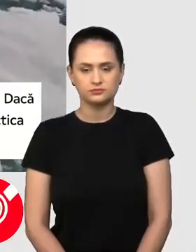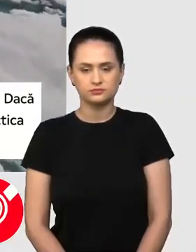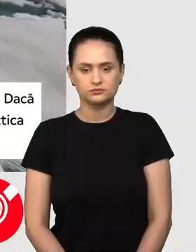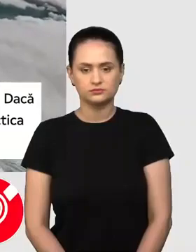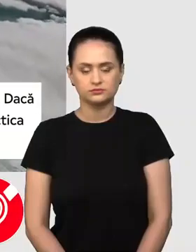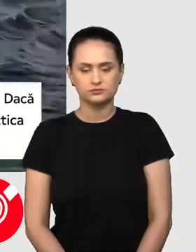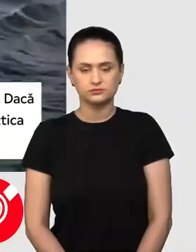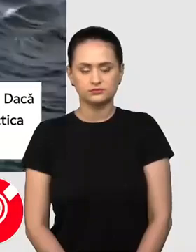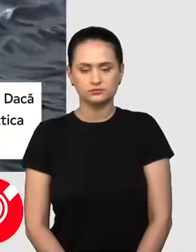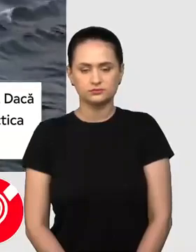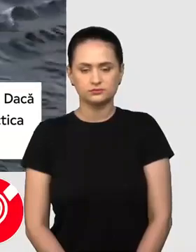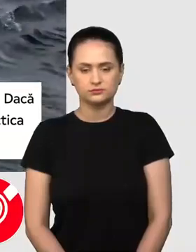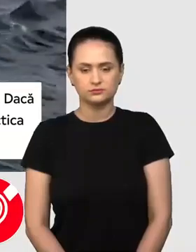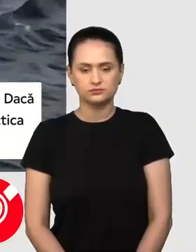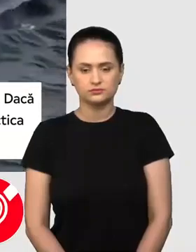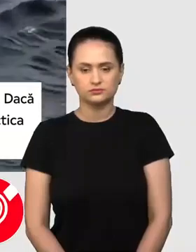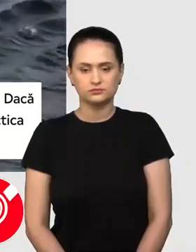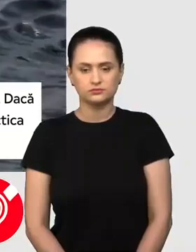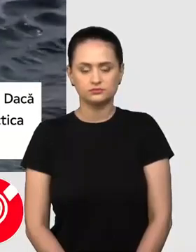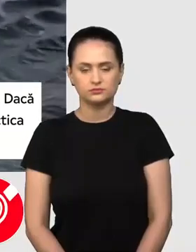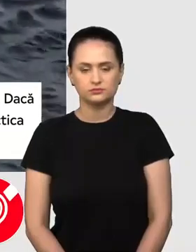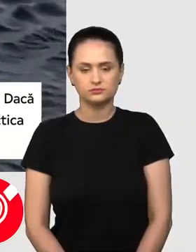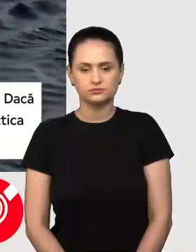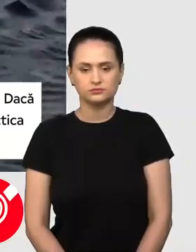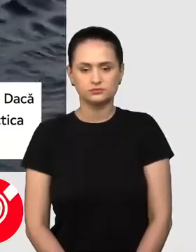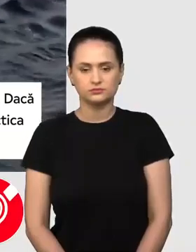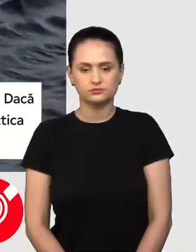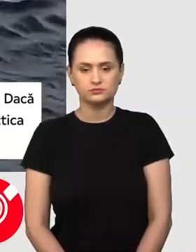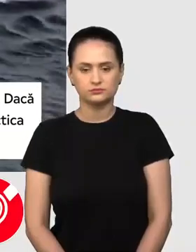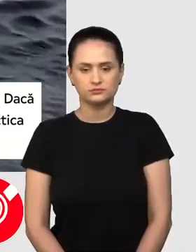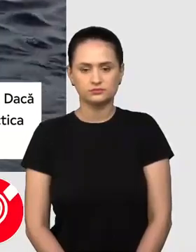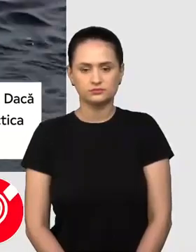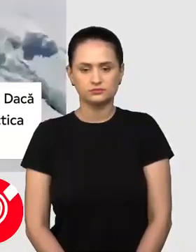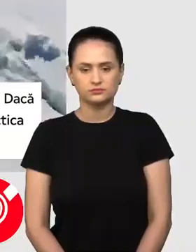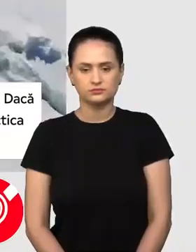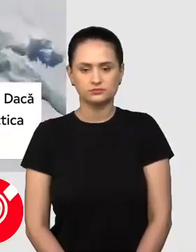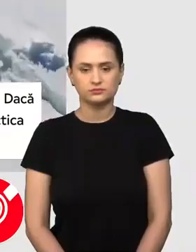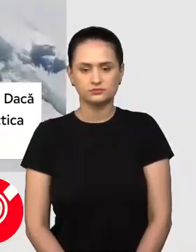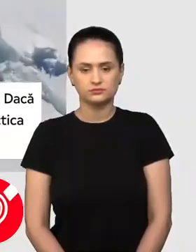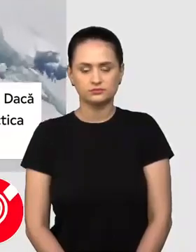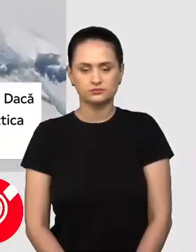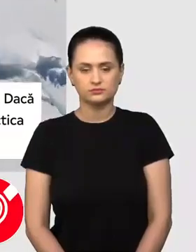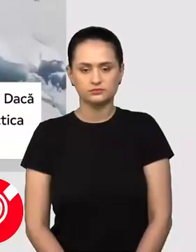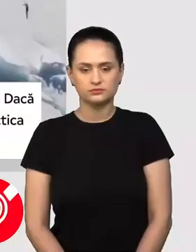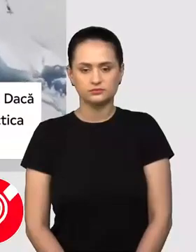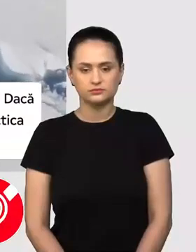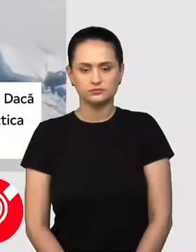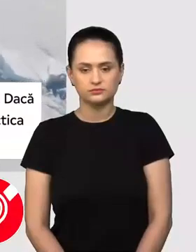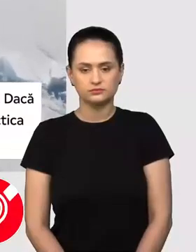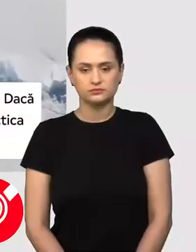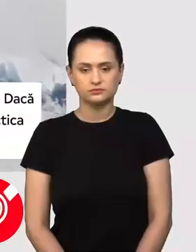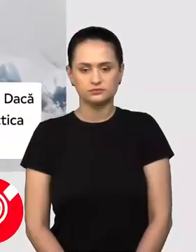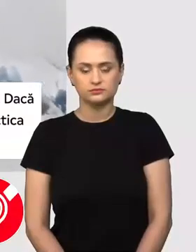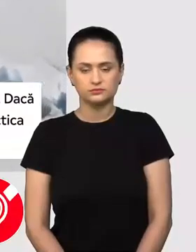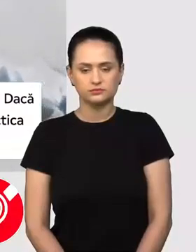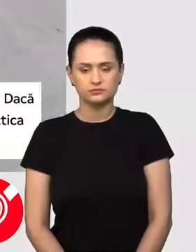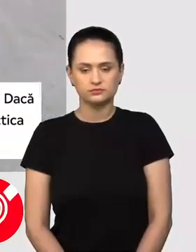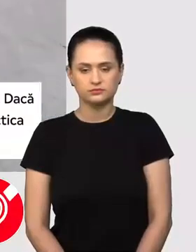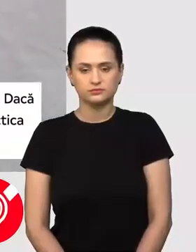niște inundații devastatoare, care nu au, și de fapt nu numai Florida, ci cam toată